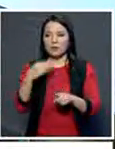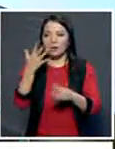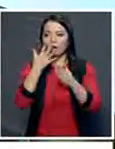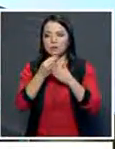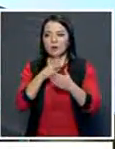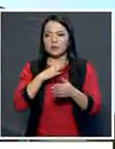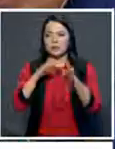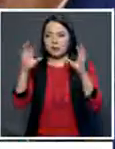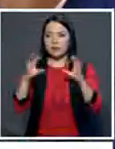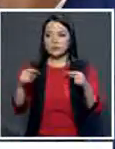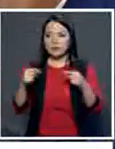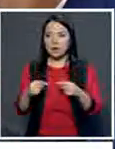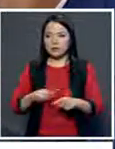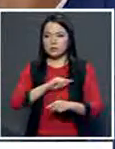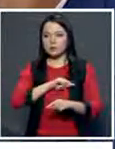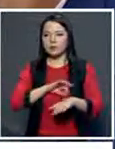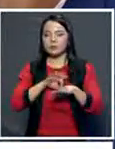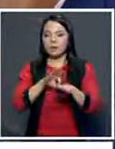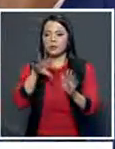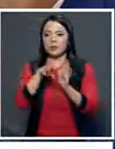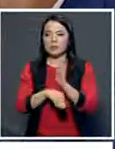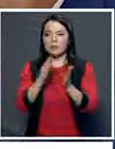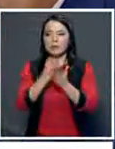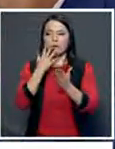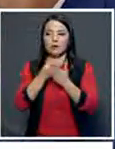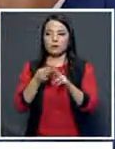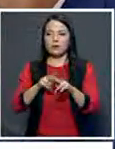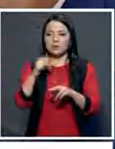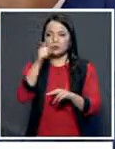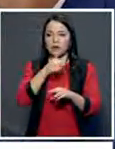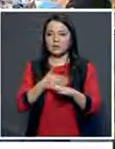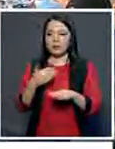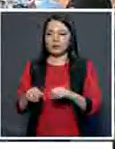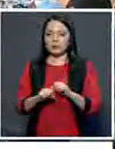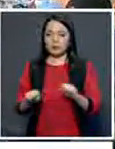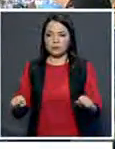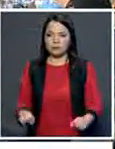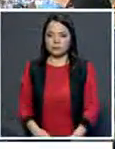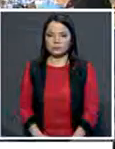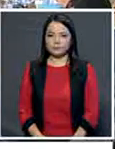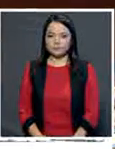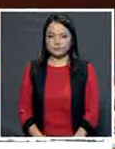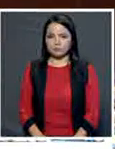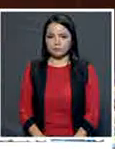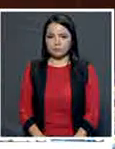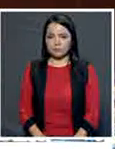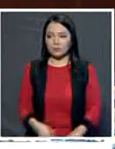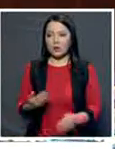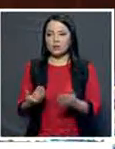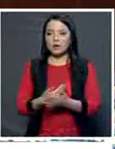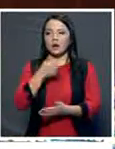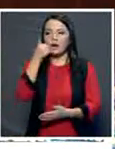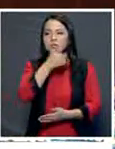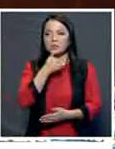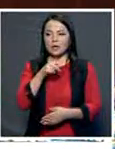заңдарға түзетулер енгізіледі. Заң жобасындағы өзгерістер осы жылдан кешікпей орындалуы тиіс. Жаңа жолдау